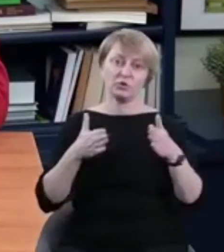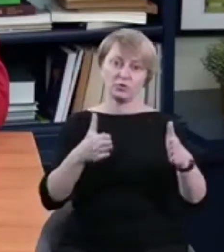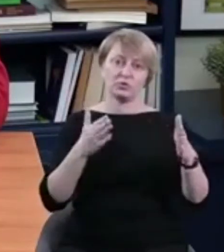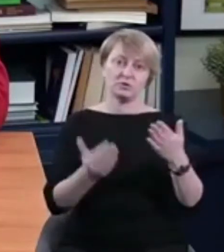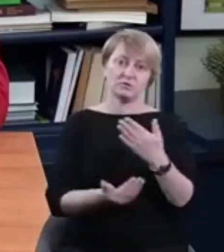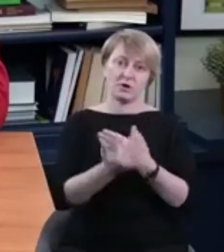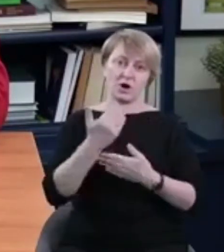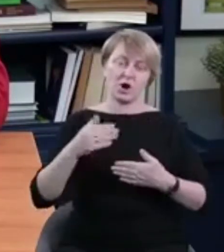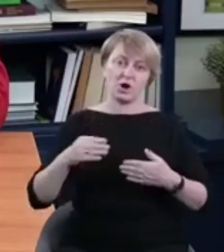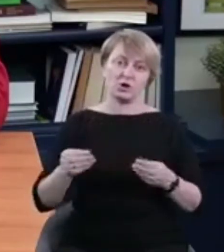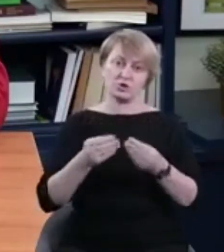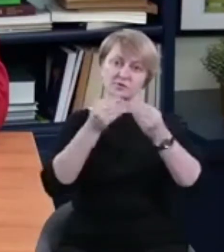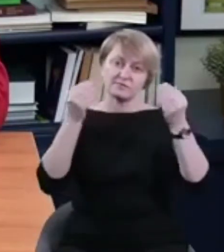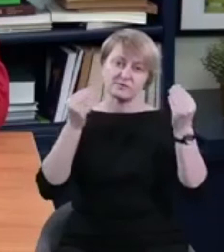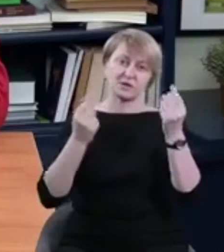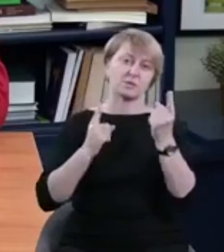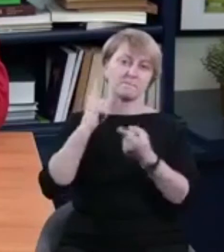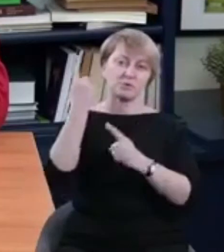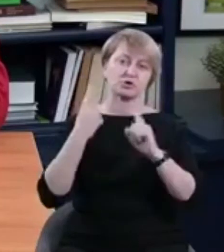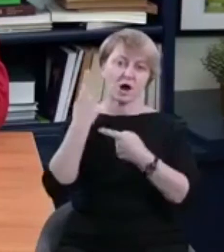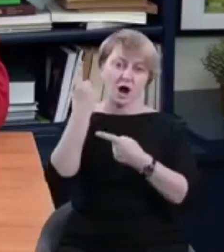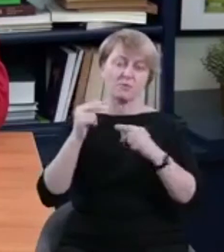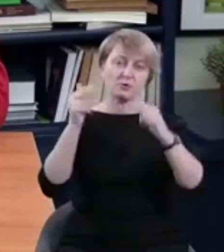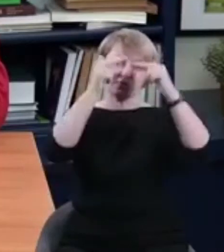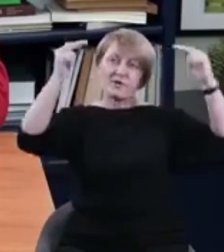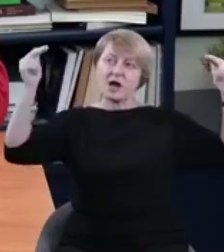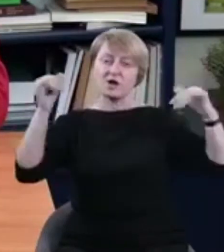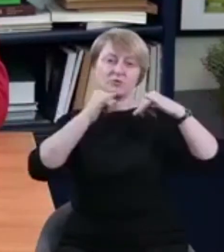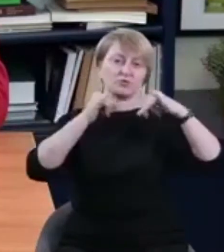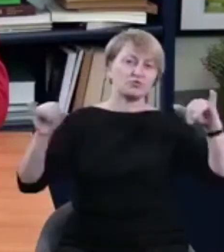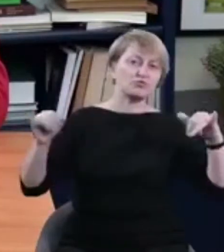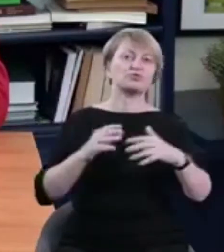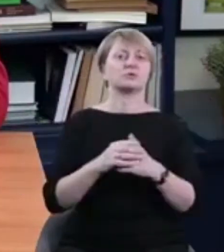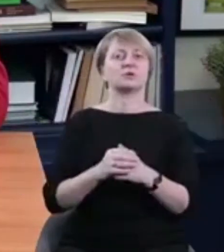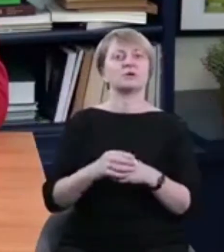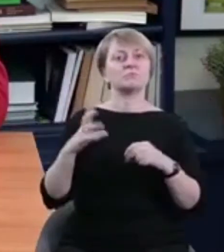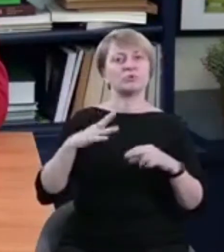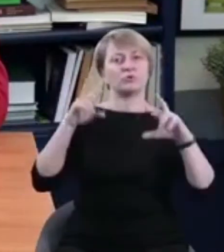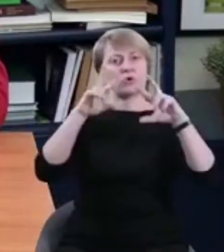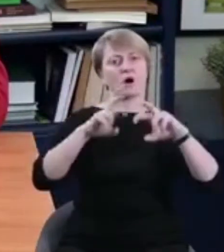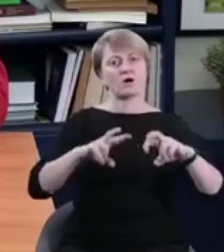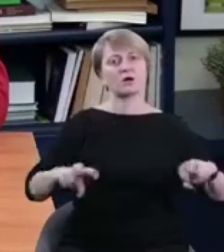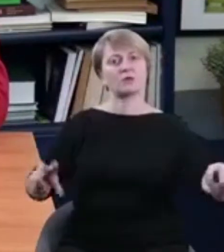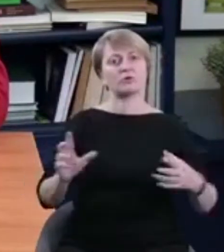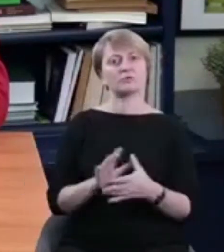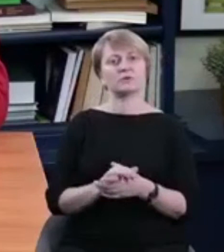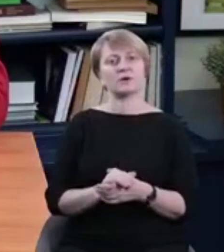rozwija głównie przemysłową wcześniej wywiadów jeden z wiaduktu w prasie przybrać remontowaliśmy więc